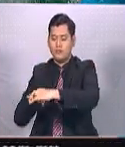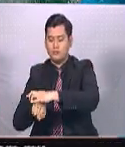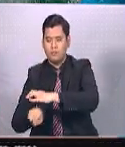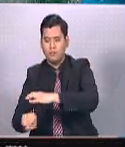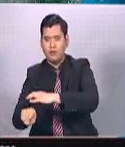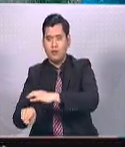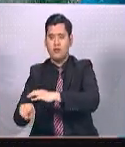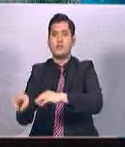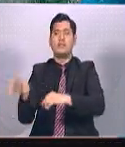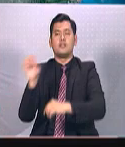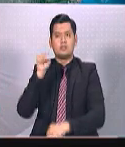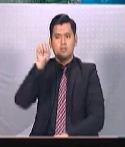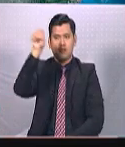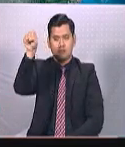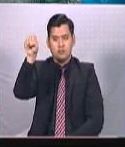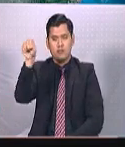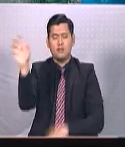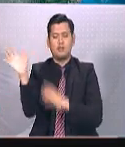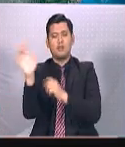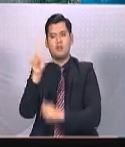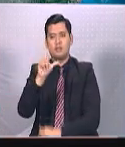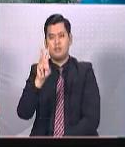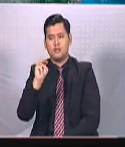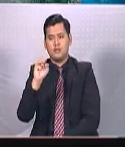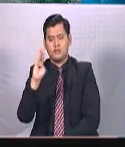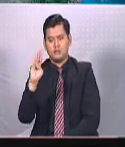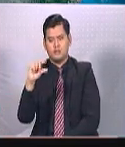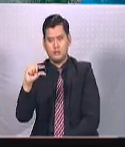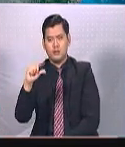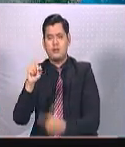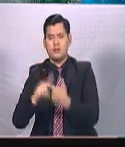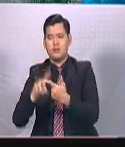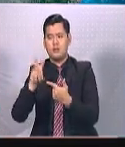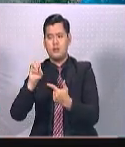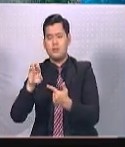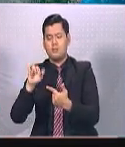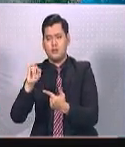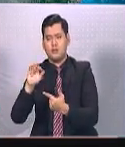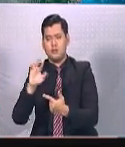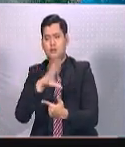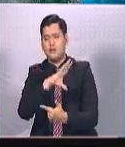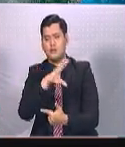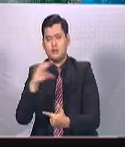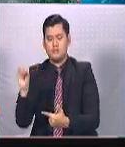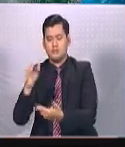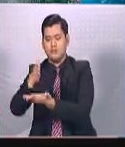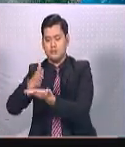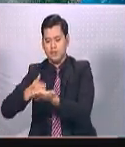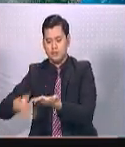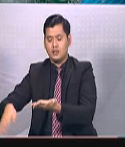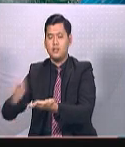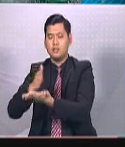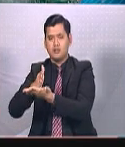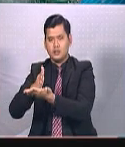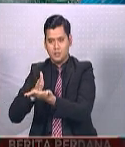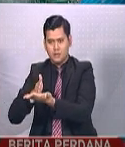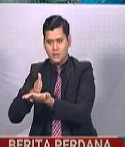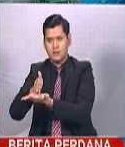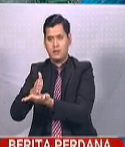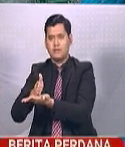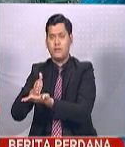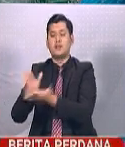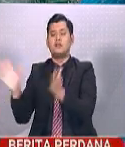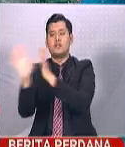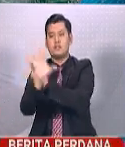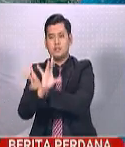wilayah Persekutuan Labuhan bagian Limbang Miri dan juga bahagian Negeri Serawak kebiasaannya kelompok awan yang berwarna